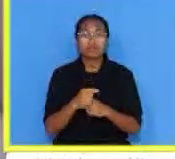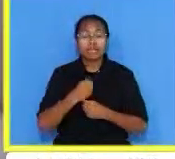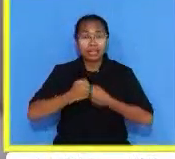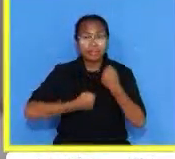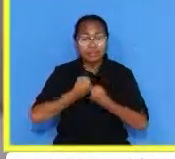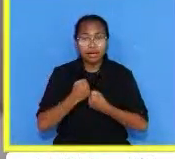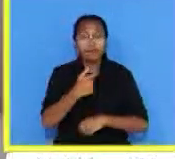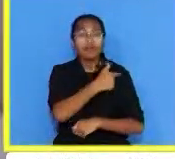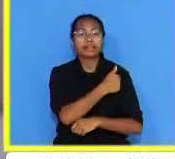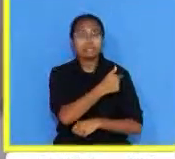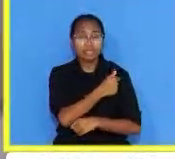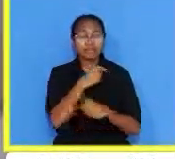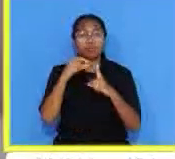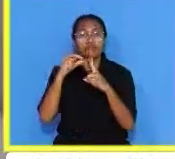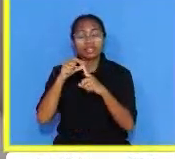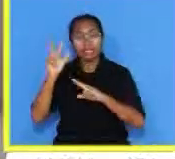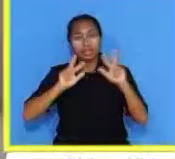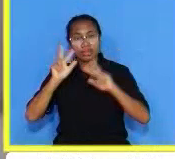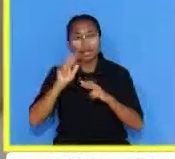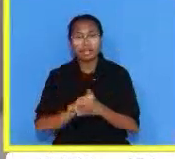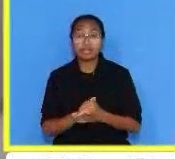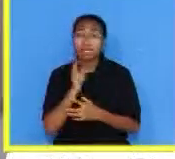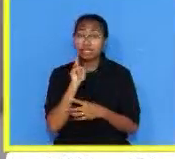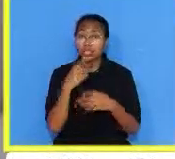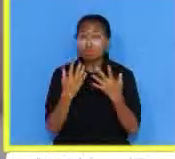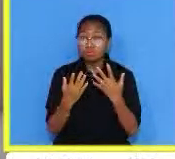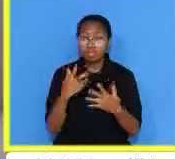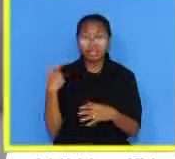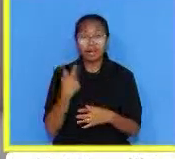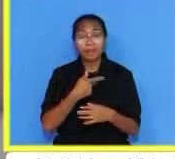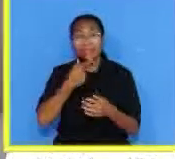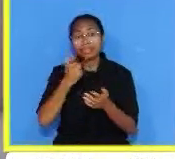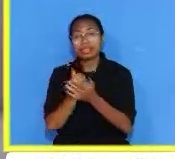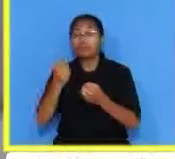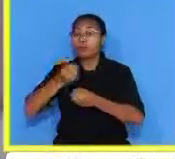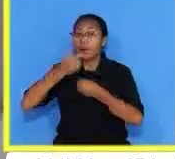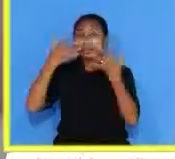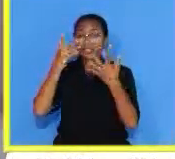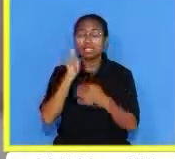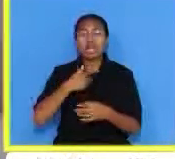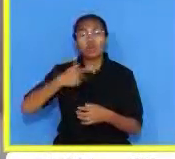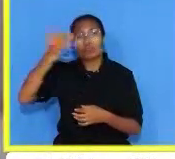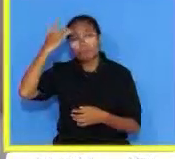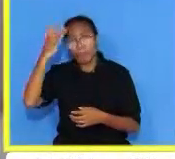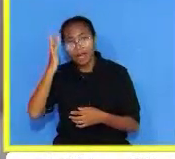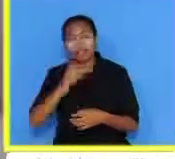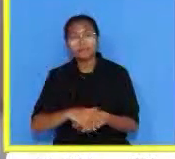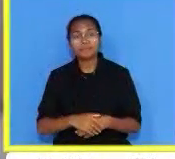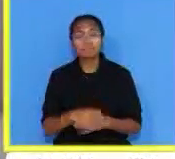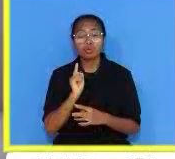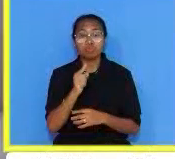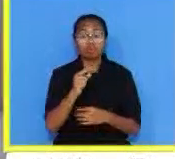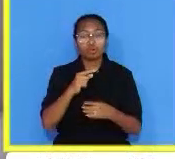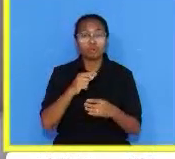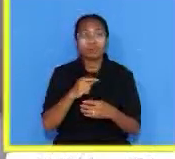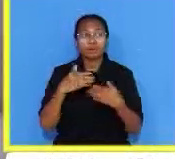dilaksanakan vaksinasi di Provinsi NTT. ya, Jadi mungkin perlu kami sampaikan juga, tadi saya lupa barangkali ya, untuk